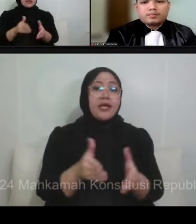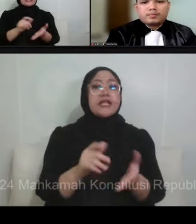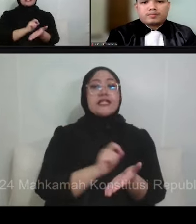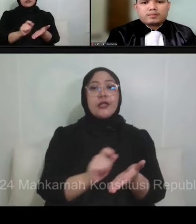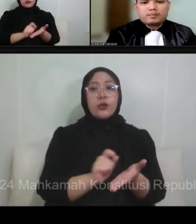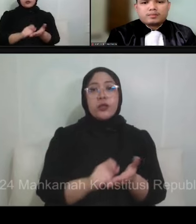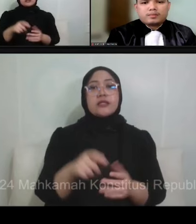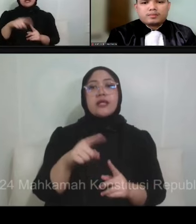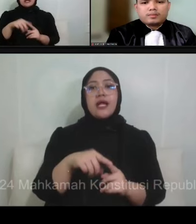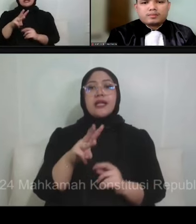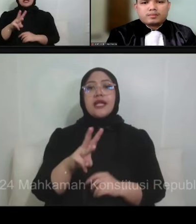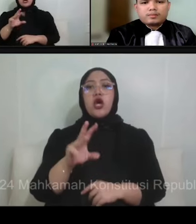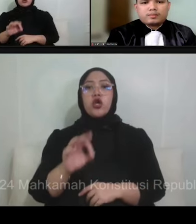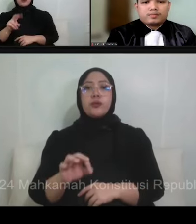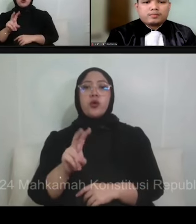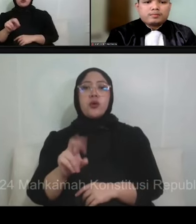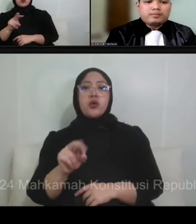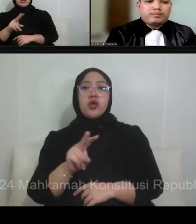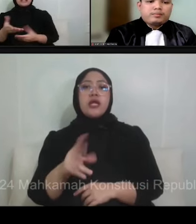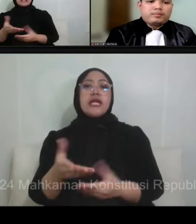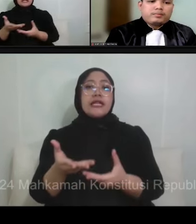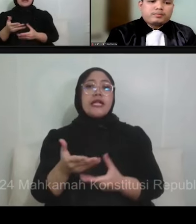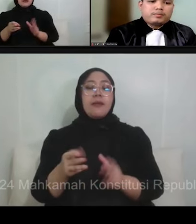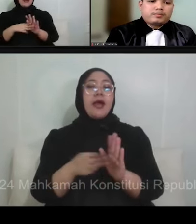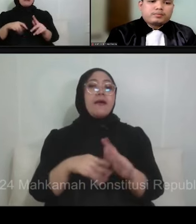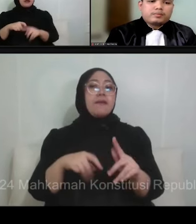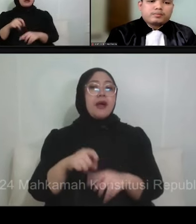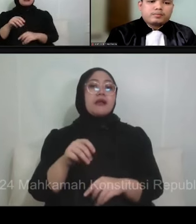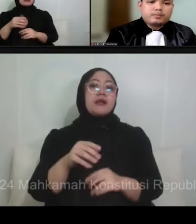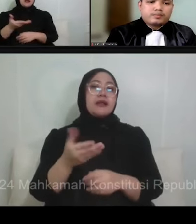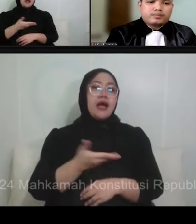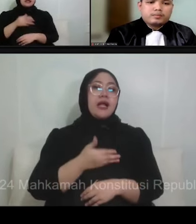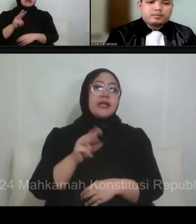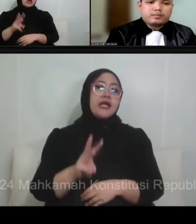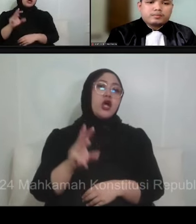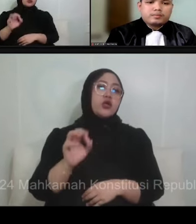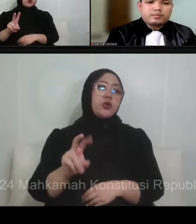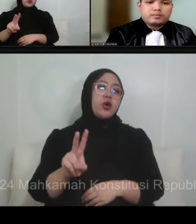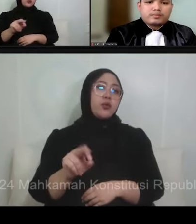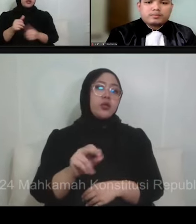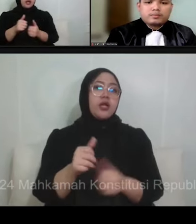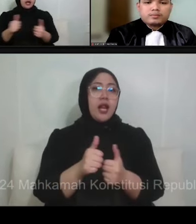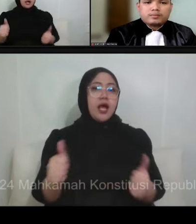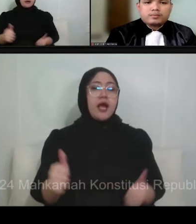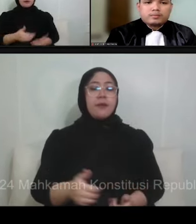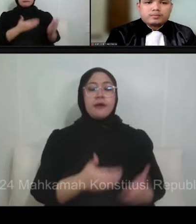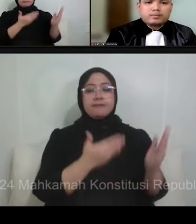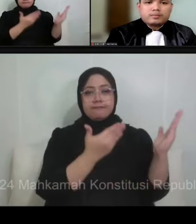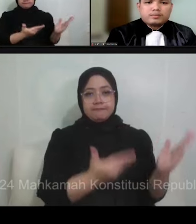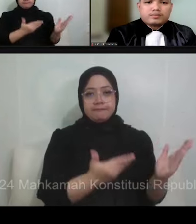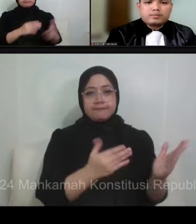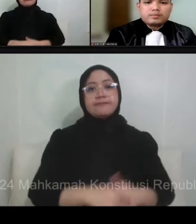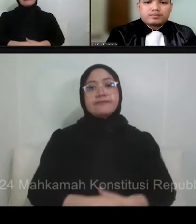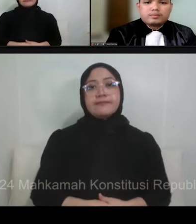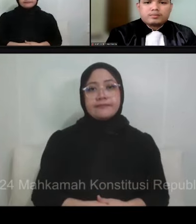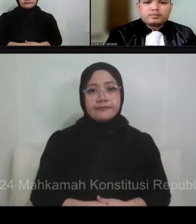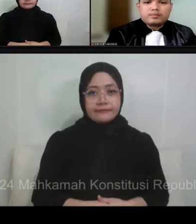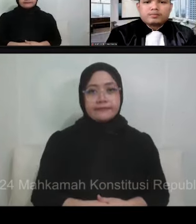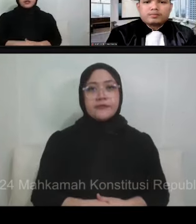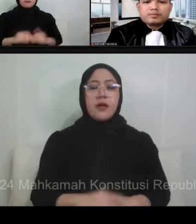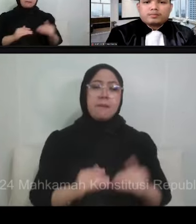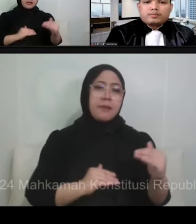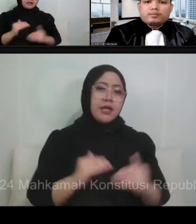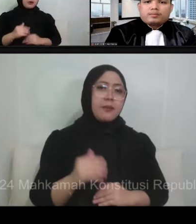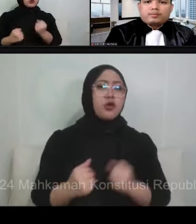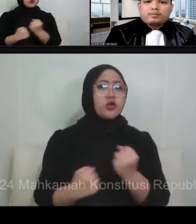Oktober 2023 yang diterima oleh Mahkamah pada tanggal 3 Oktober 2023 selengkapnya telah dimuat dalam bagian duduk perkara menimbang bahwa untuk mendukung dan